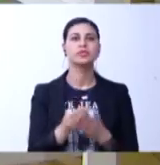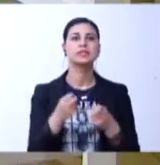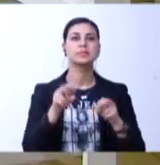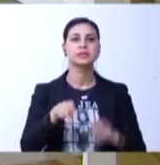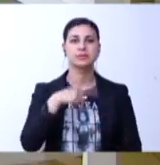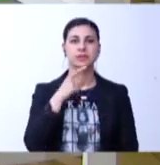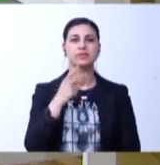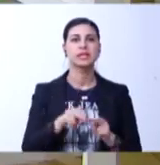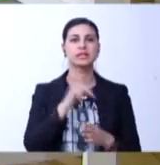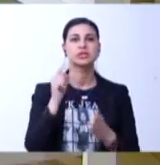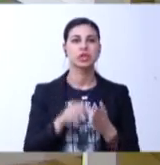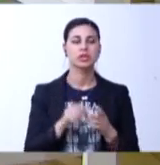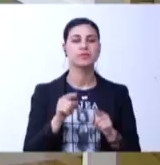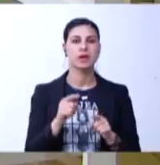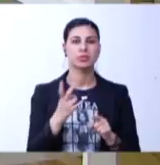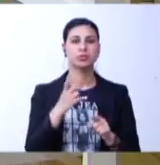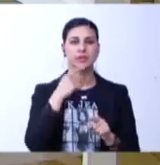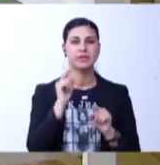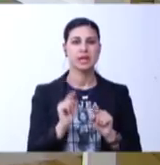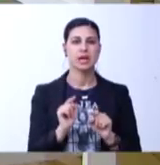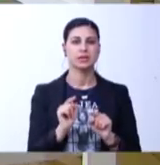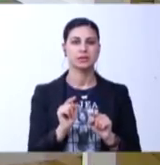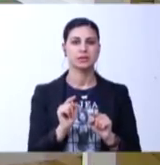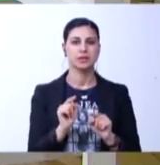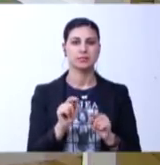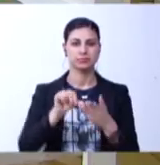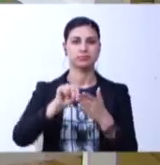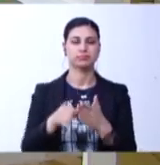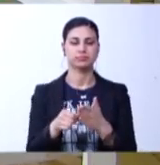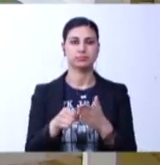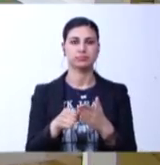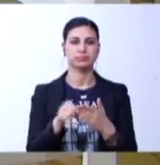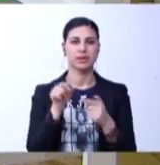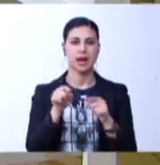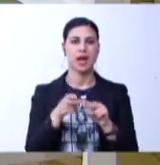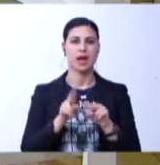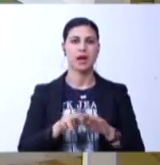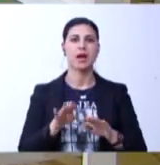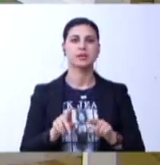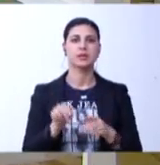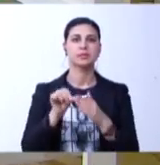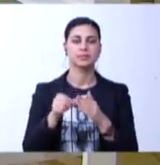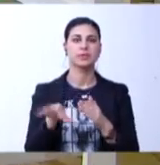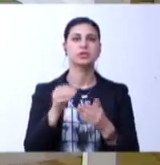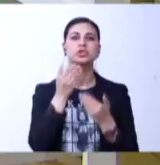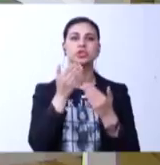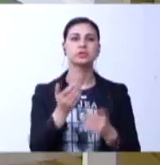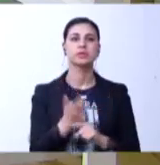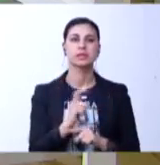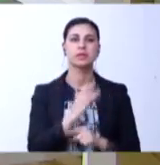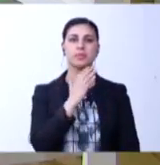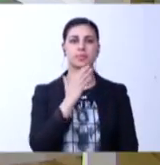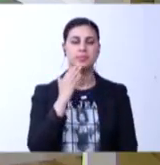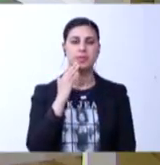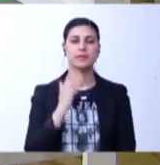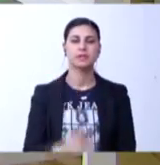გამოვყავით ეს კითხვა. გამოვყავით, მოდით აი აქ დავამაგრებ, იმიტომ რომ ამ კითხვასთან დაკავშირებით ძალიან